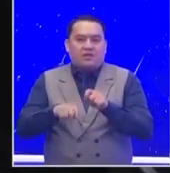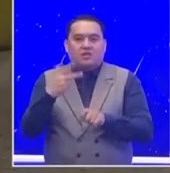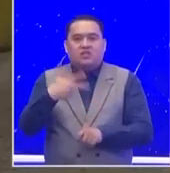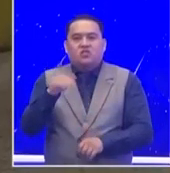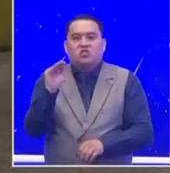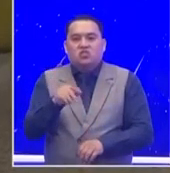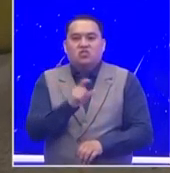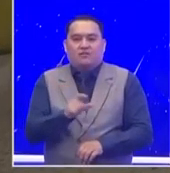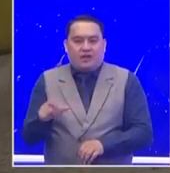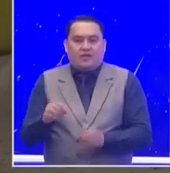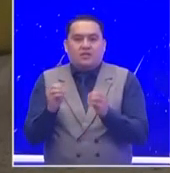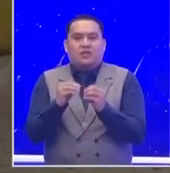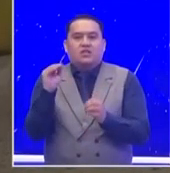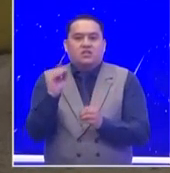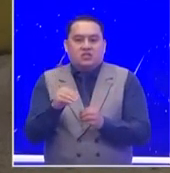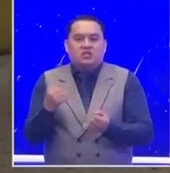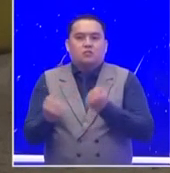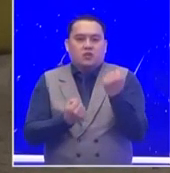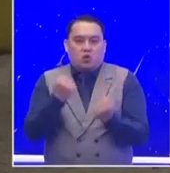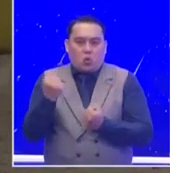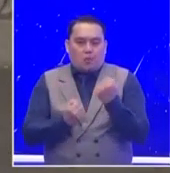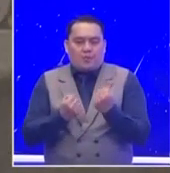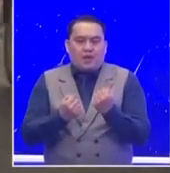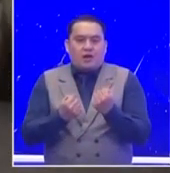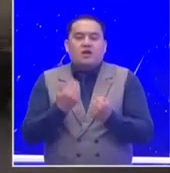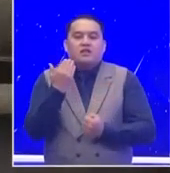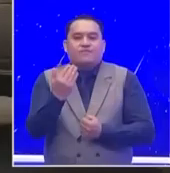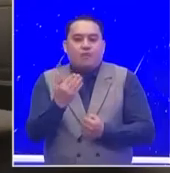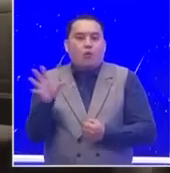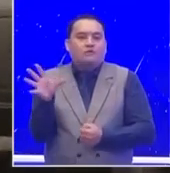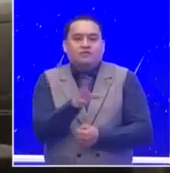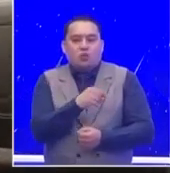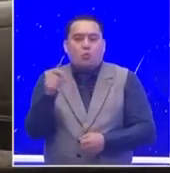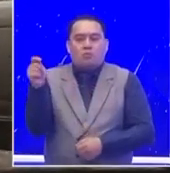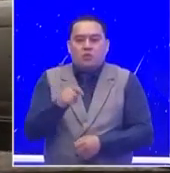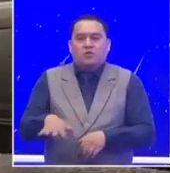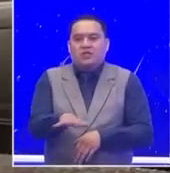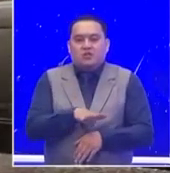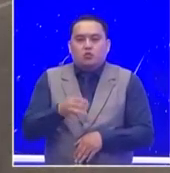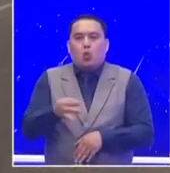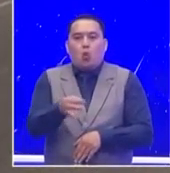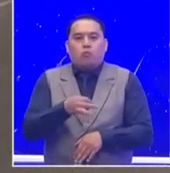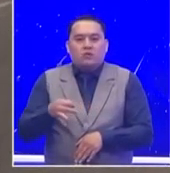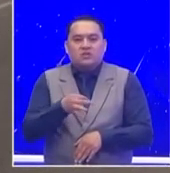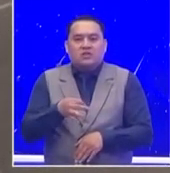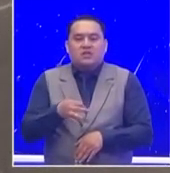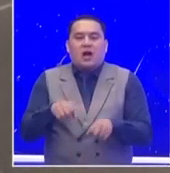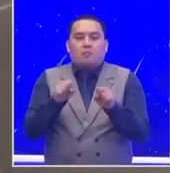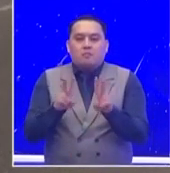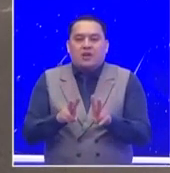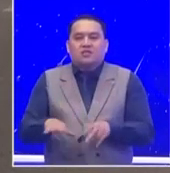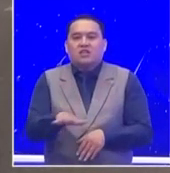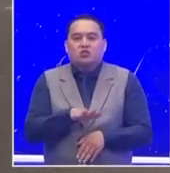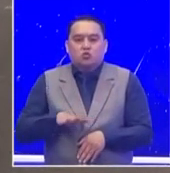тысяч человек и более 10 тысяч автомобилей. Кроме того, на контроль взяты все, кто прибыл на территорию области из карантинной зоны,